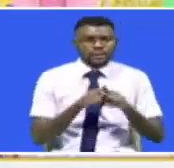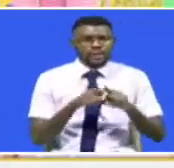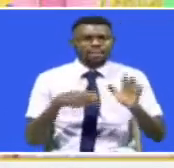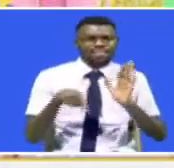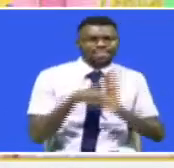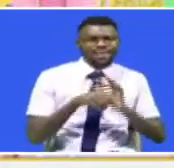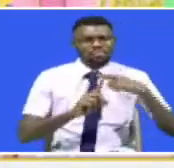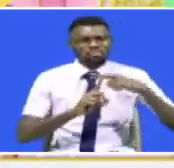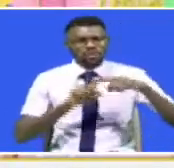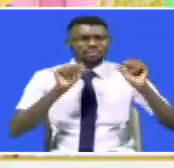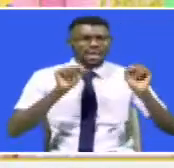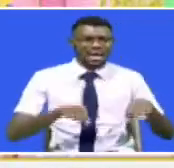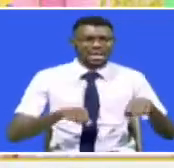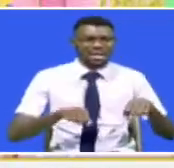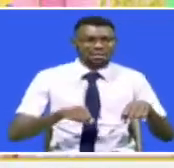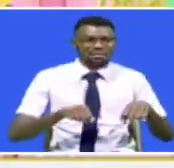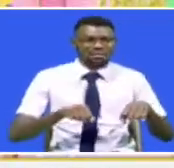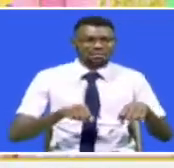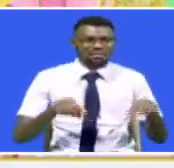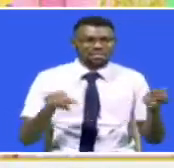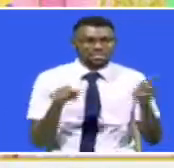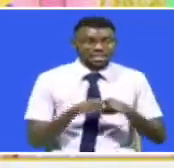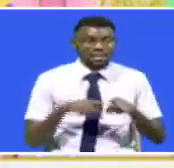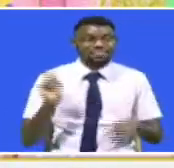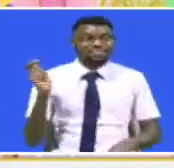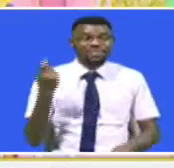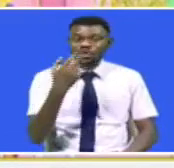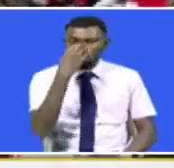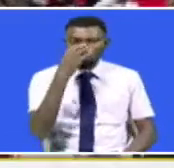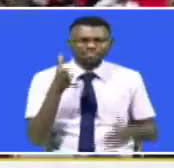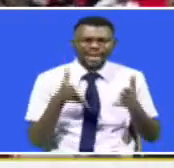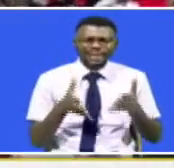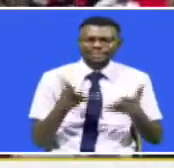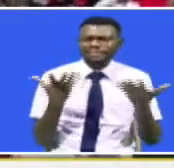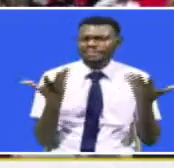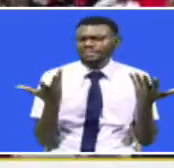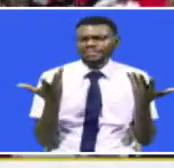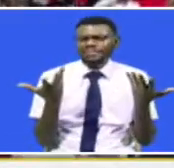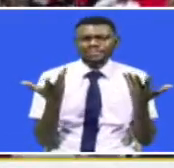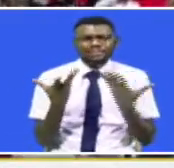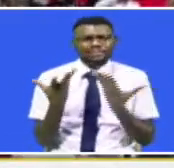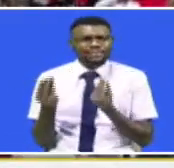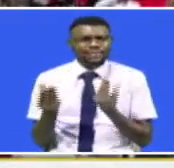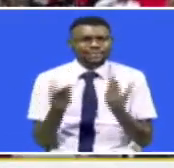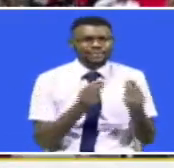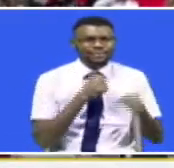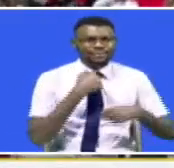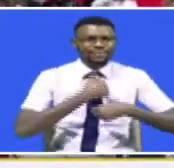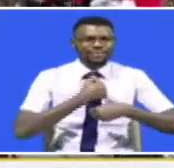ones. Matukio ya hivi karibuni yakimweka Rais Ruto kwa njia panda